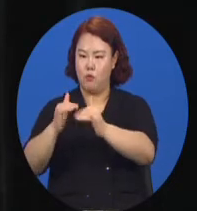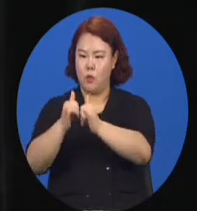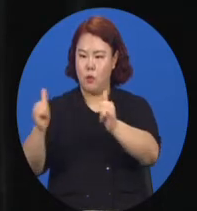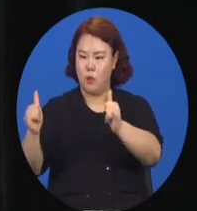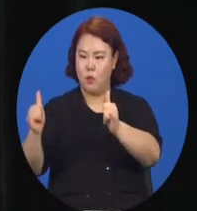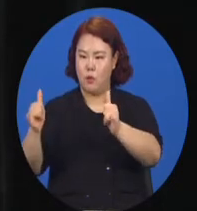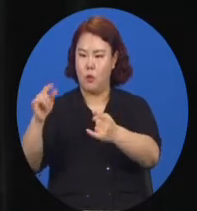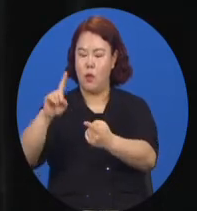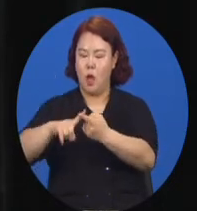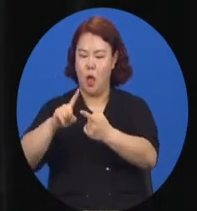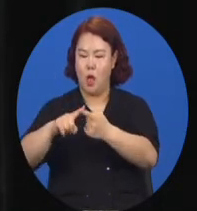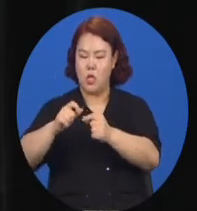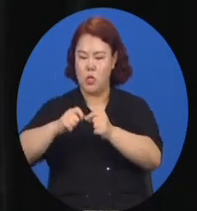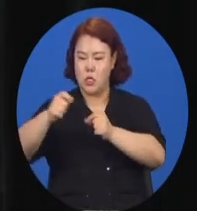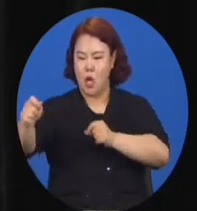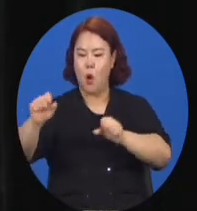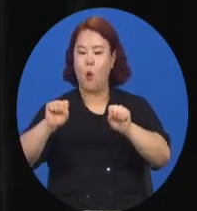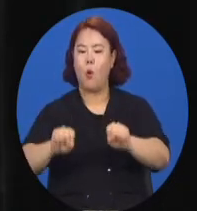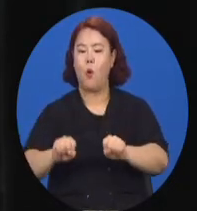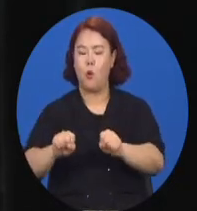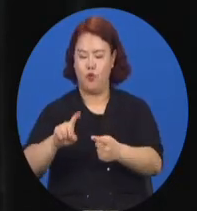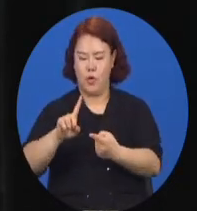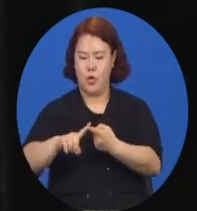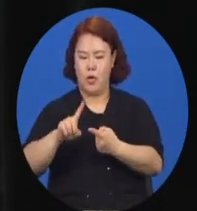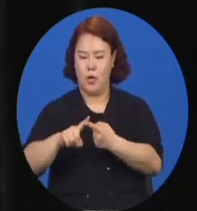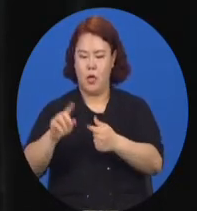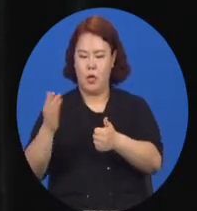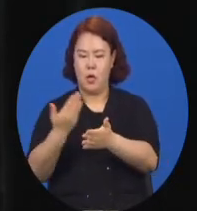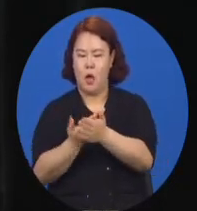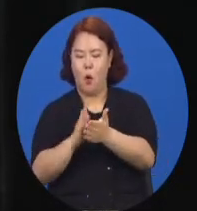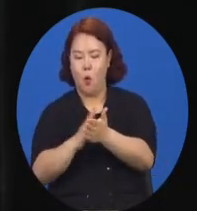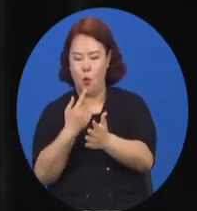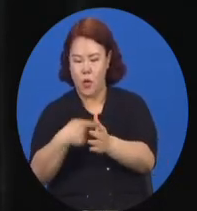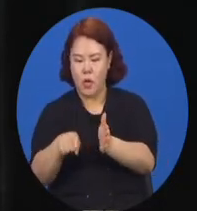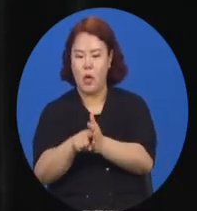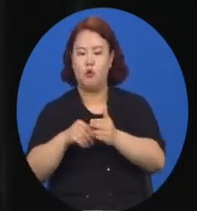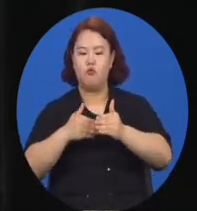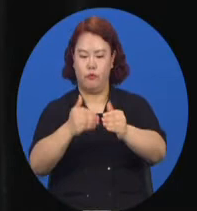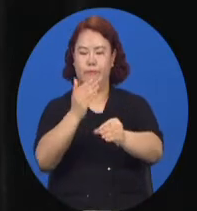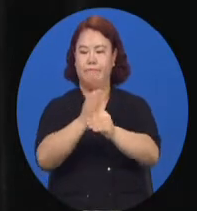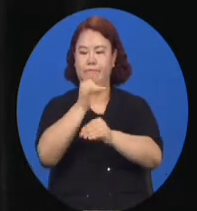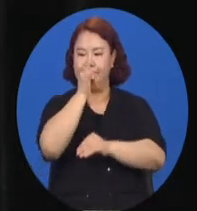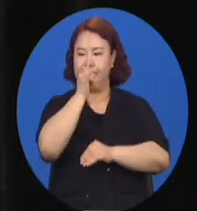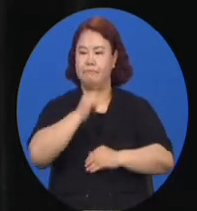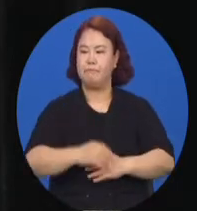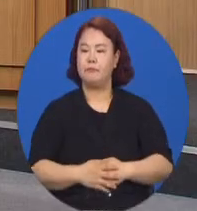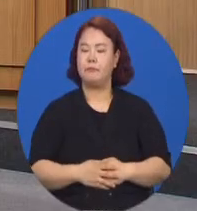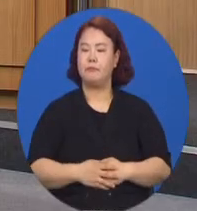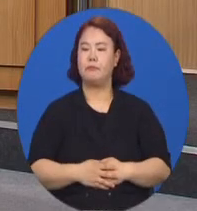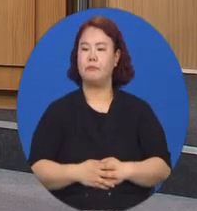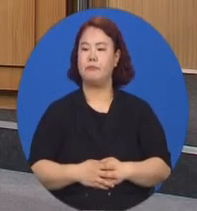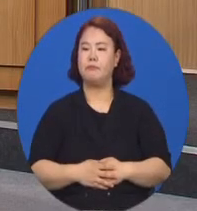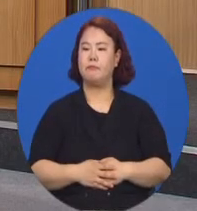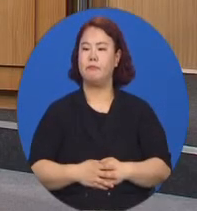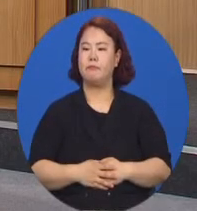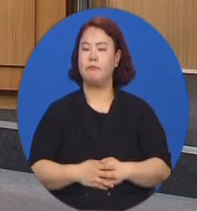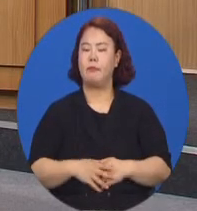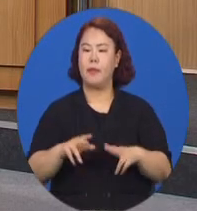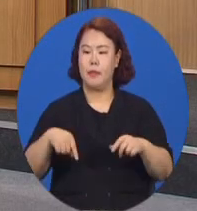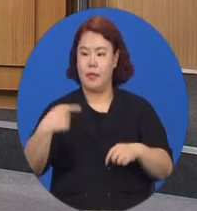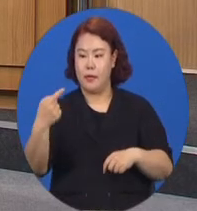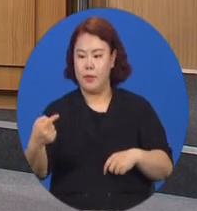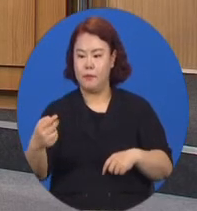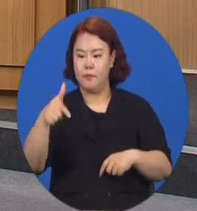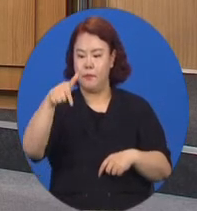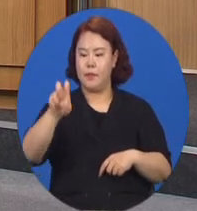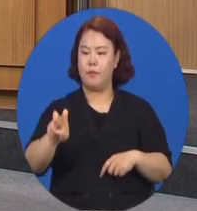드리는데 최선을 다할 그런 계획을 가지고 저희들이 추진을 하고 있습니다. 네, 답변 드렸습니다. 자, 이어서